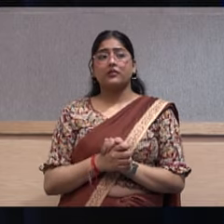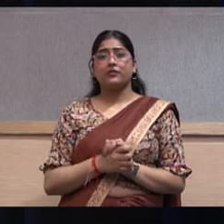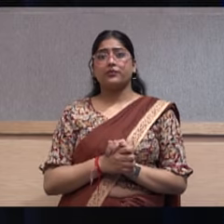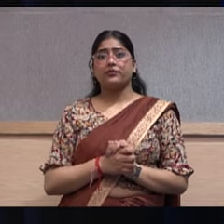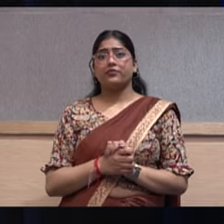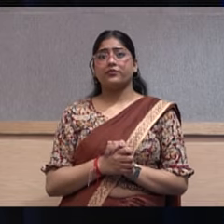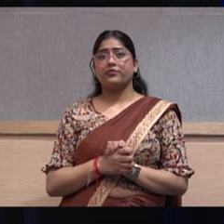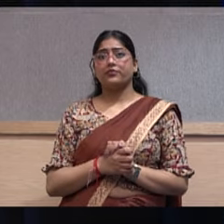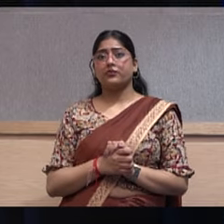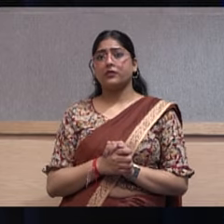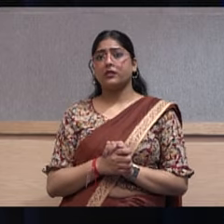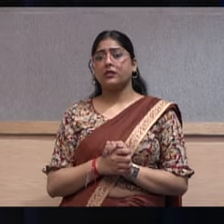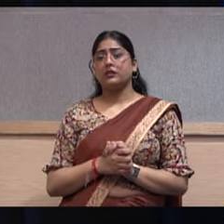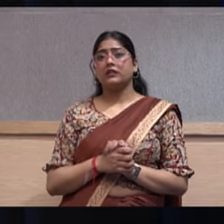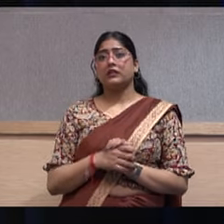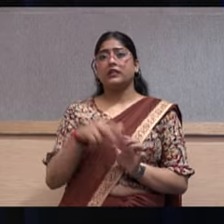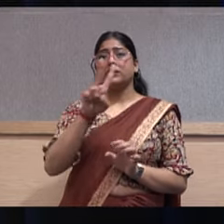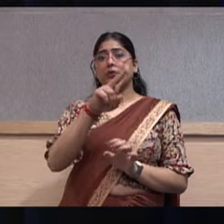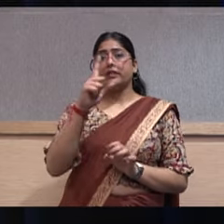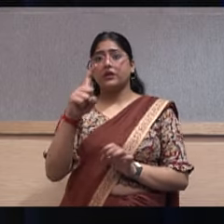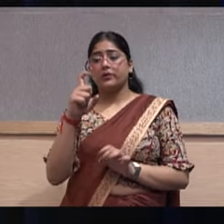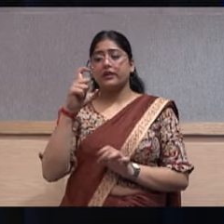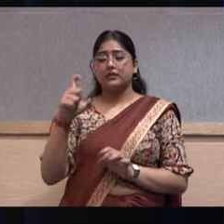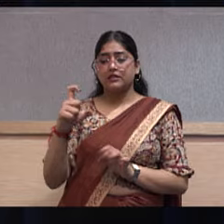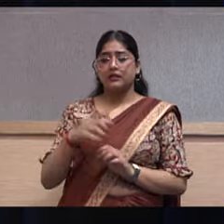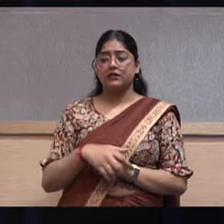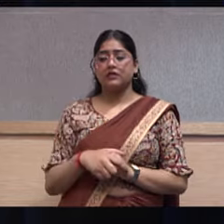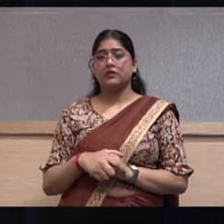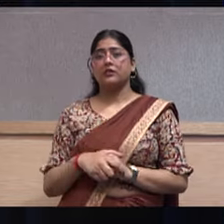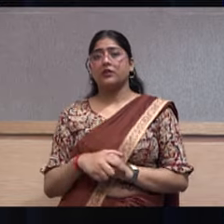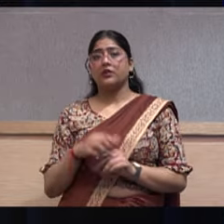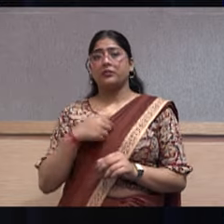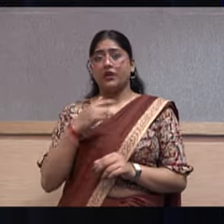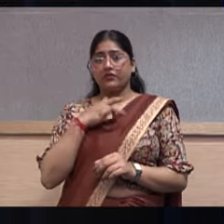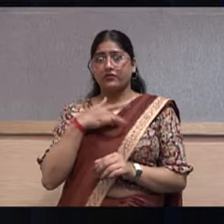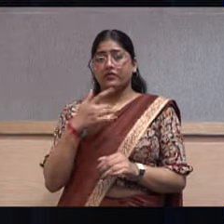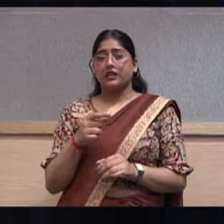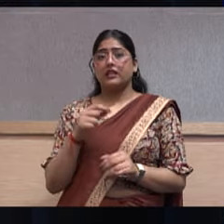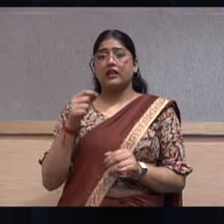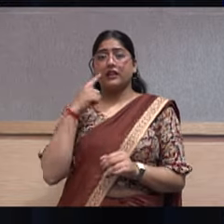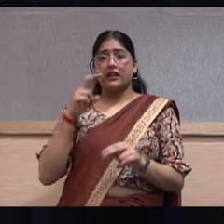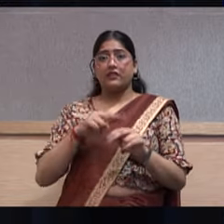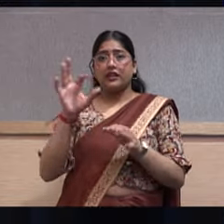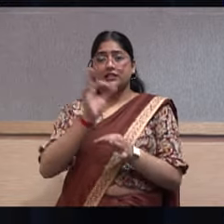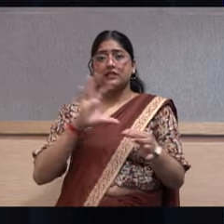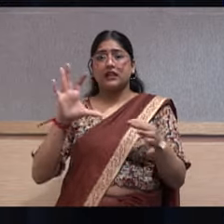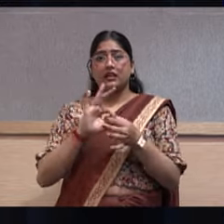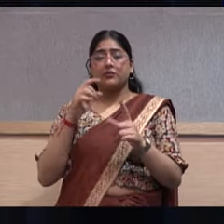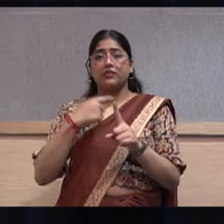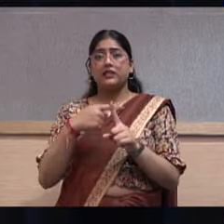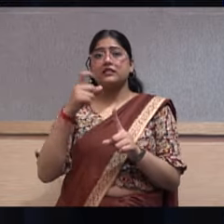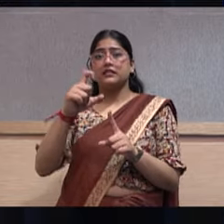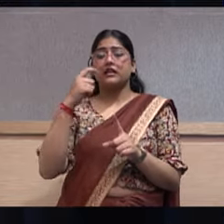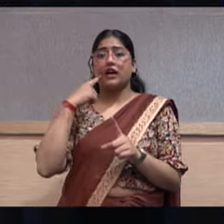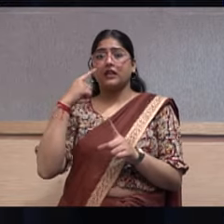है 21वी सदी में उस गलानी को मिटाने का मैं मानता हूं आज एनसीआरटी और सीआईआईएल को कितना भी बधाई